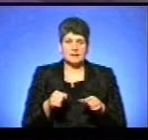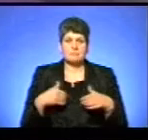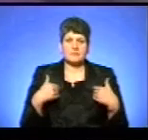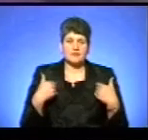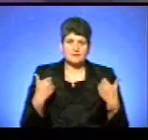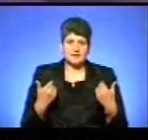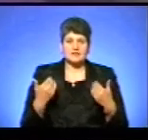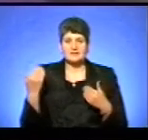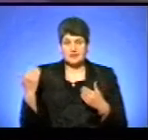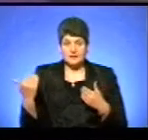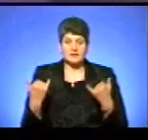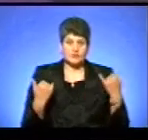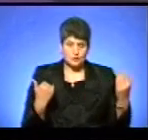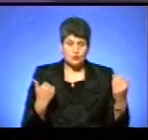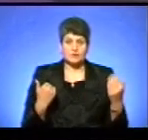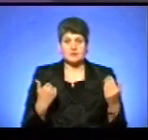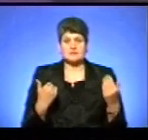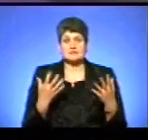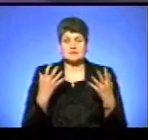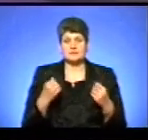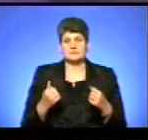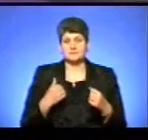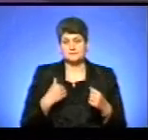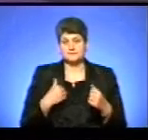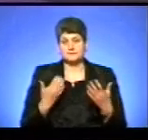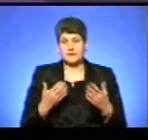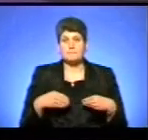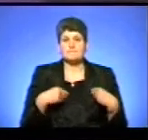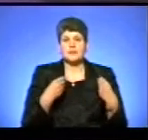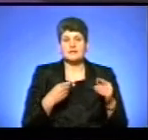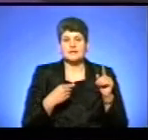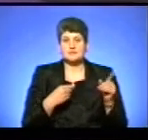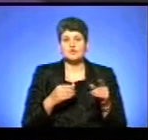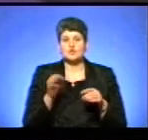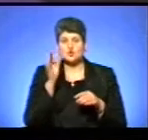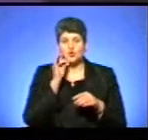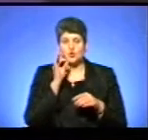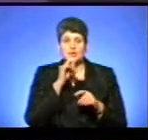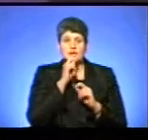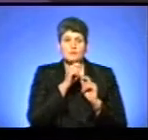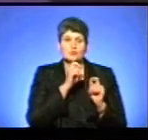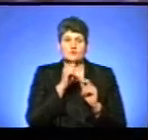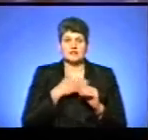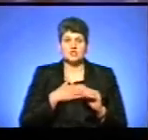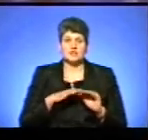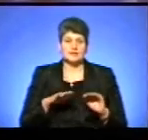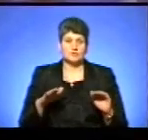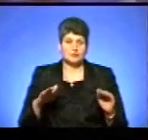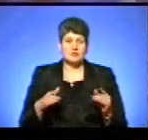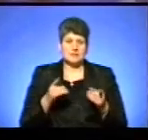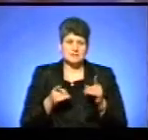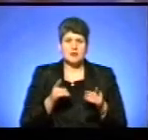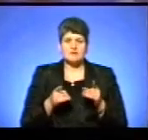привітати від них їх сьогодні з Днем Збройних Сил України і передати їм солодкі подарунки від наших діток.